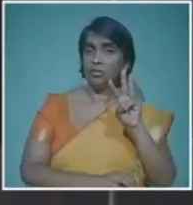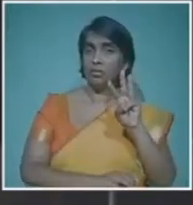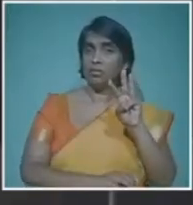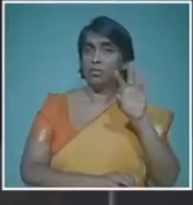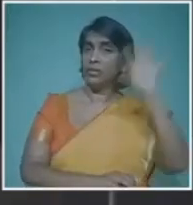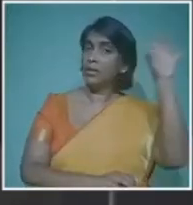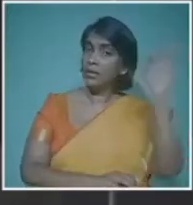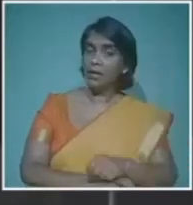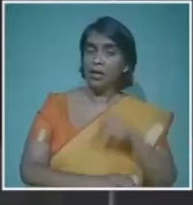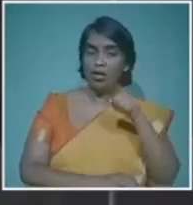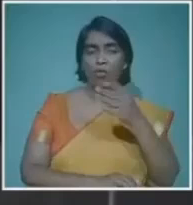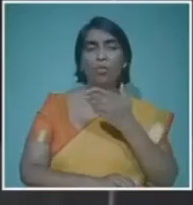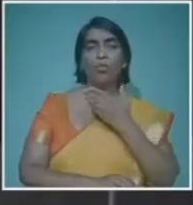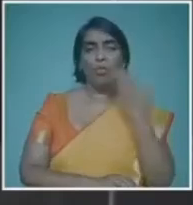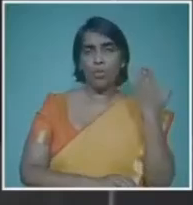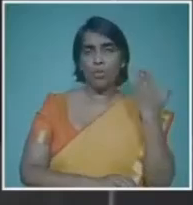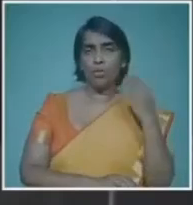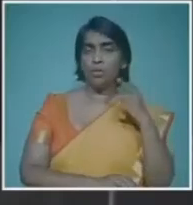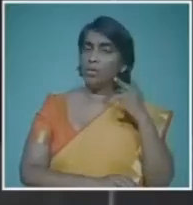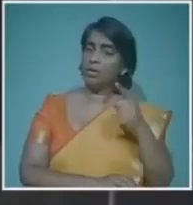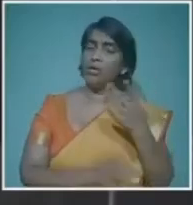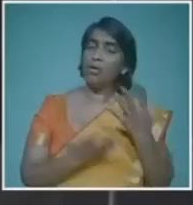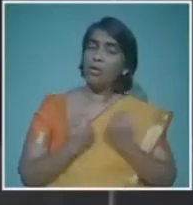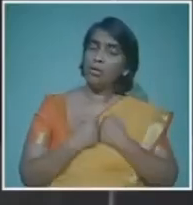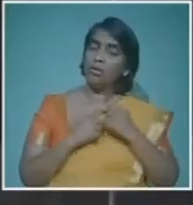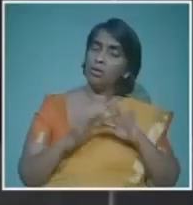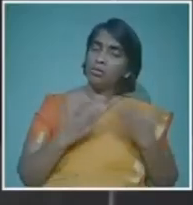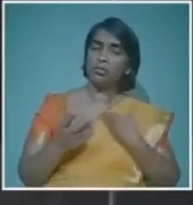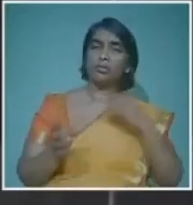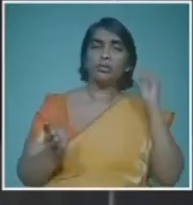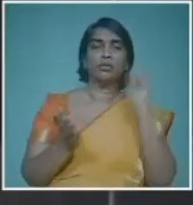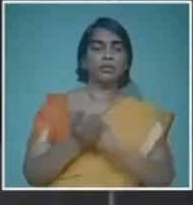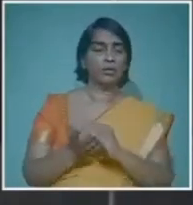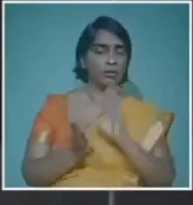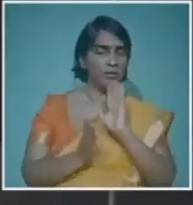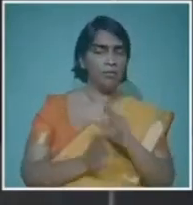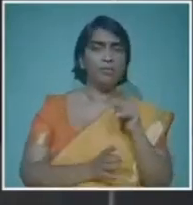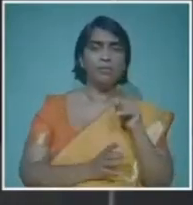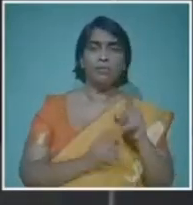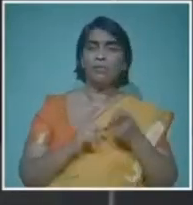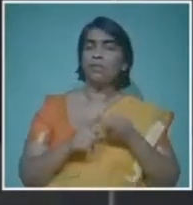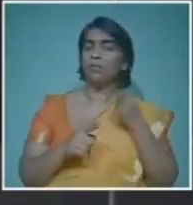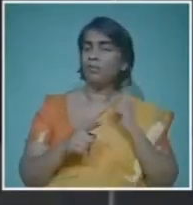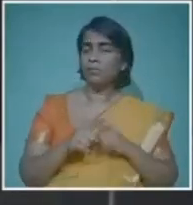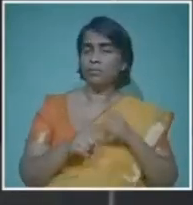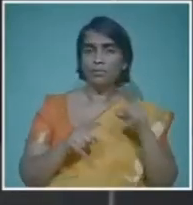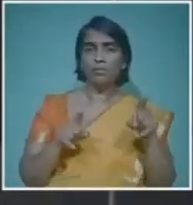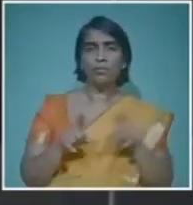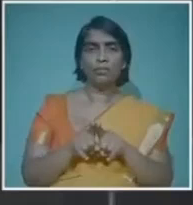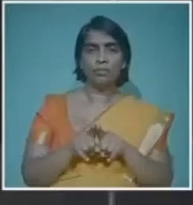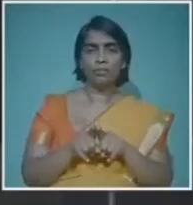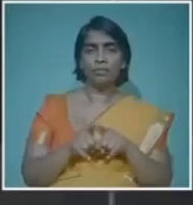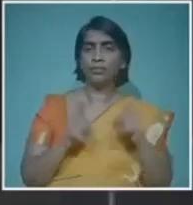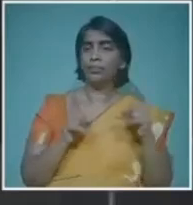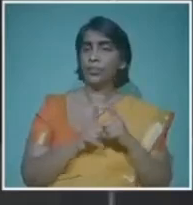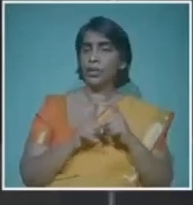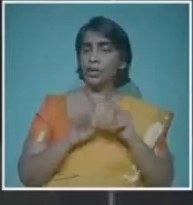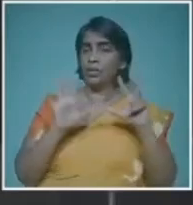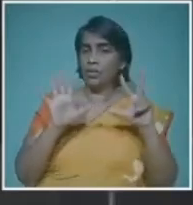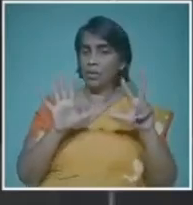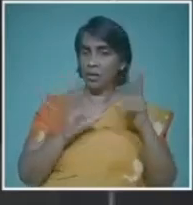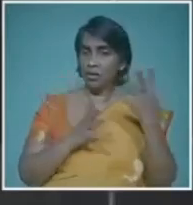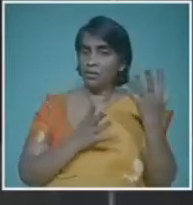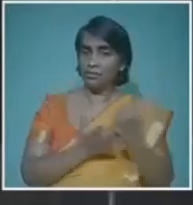හැකියාව ඔබතුමාට තියෙනවා ඔබතුමාට ඕනම චාර්ජ් එකක් දාන්න පුළුවන් දැන් උදාහරණයක් හැටියට ඒ ඩොලර් 8